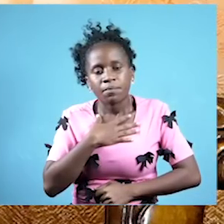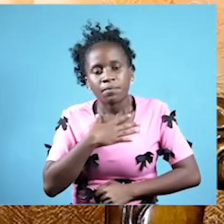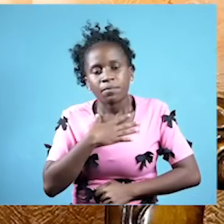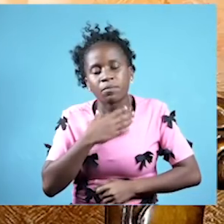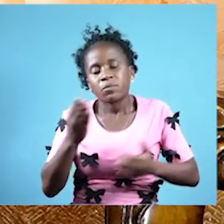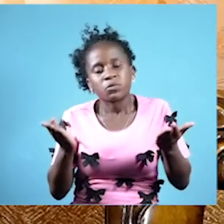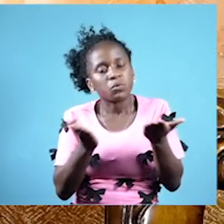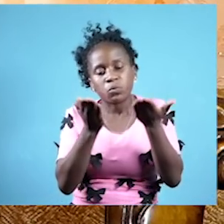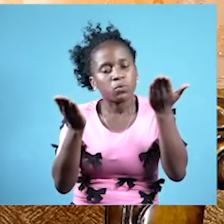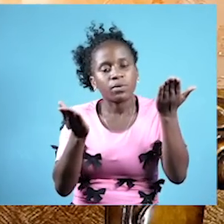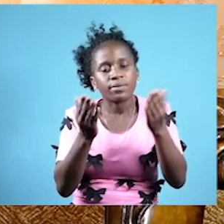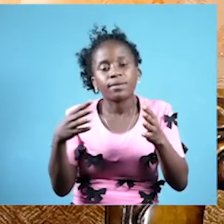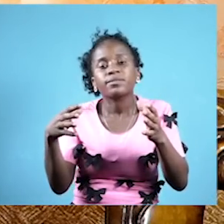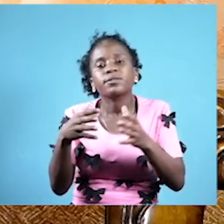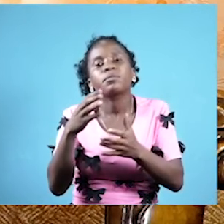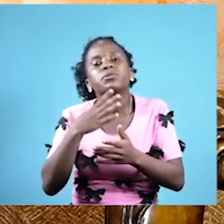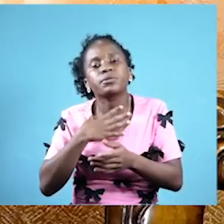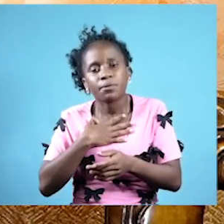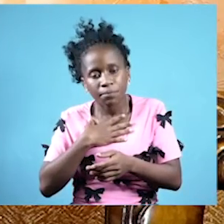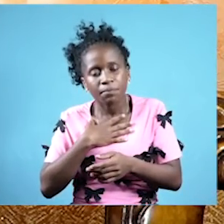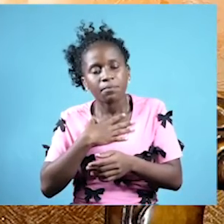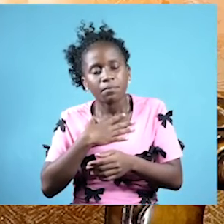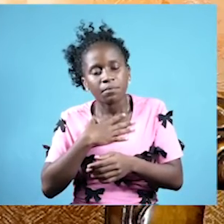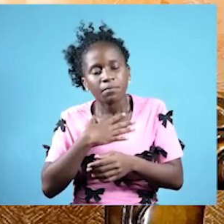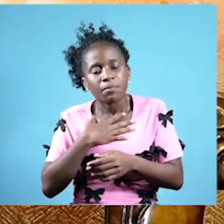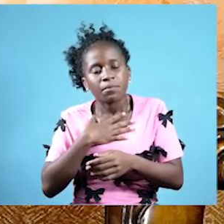na kukikweza chama changu.